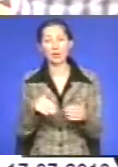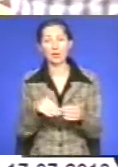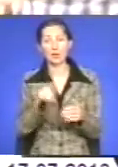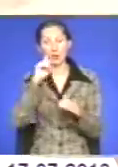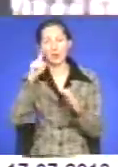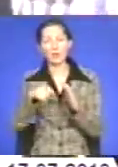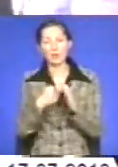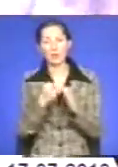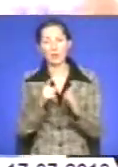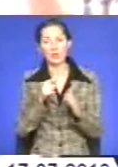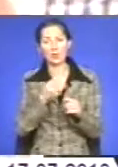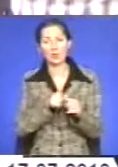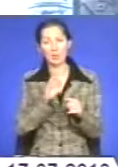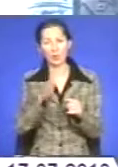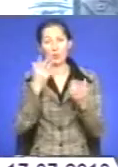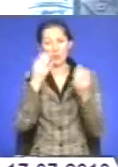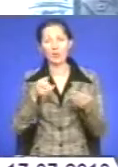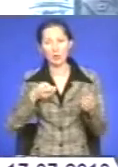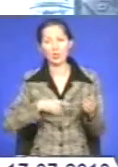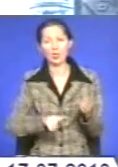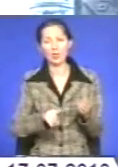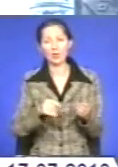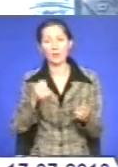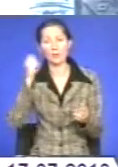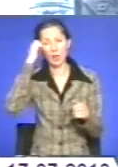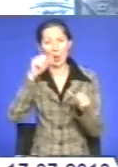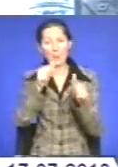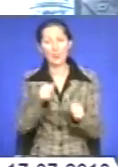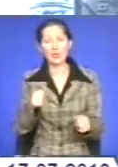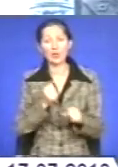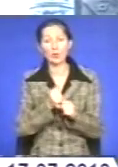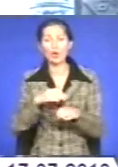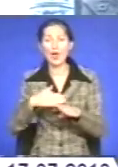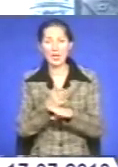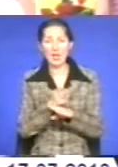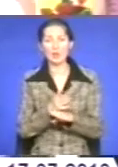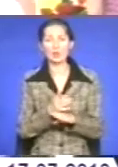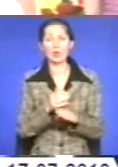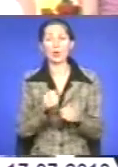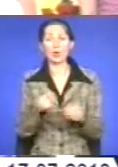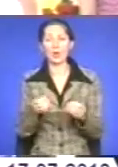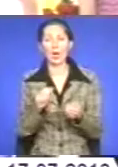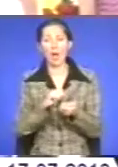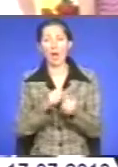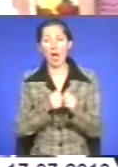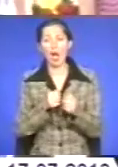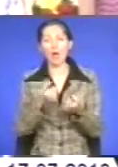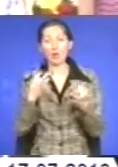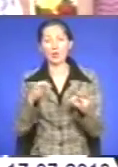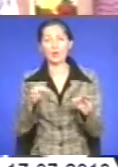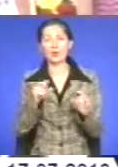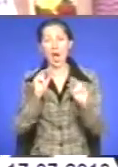довідався, що це був його день народження. Каже, пам'ятник виготовлено якісно. Матеріал дозволяє давати гарантію у сотні